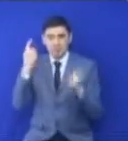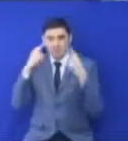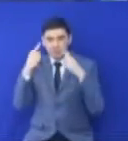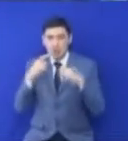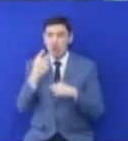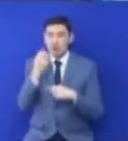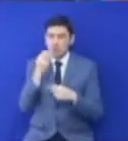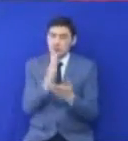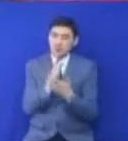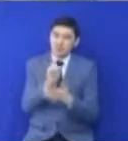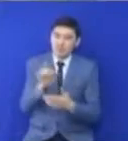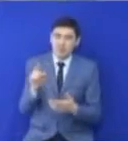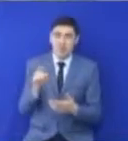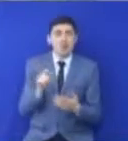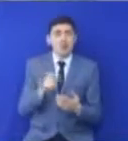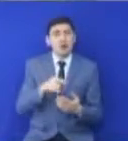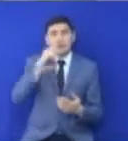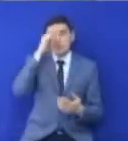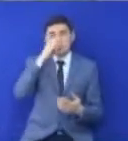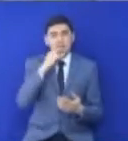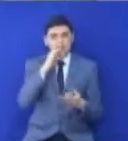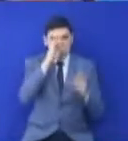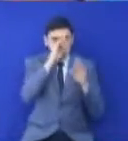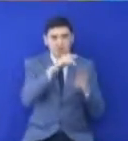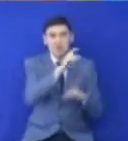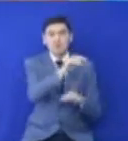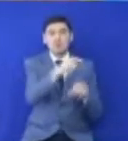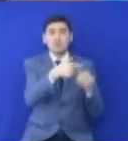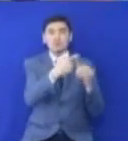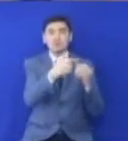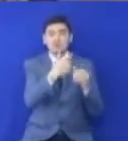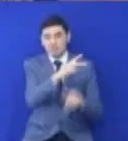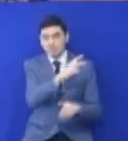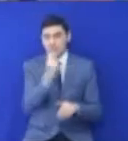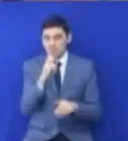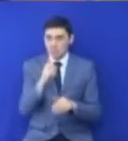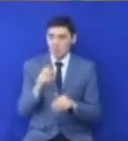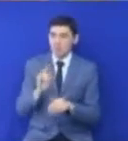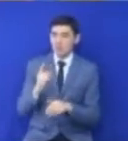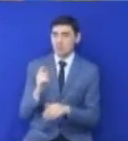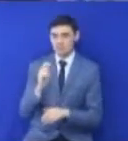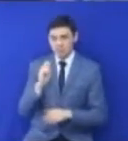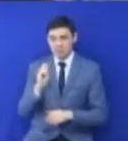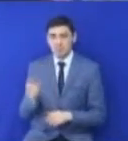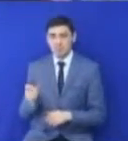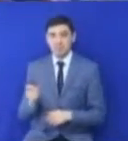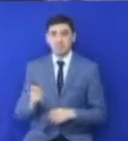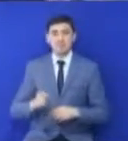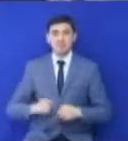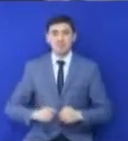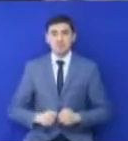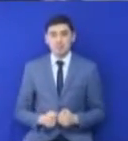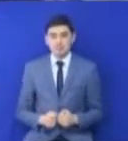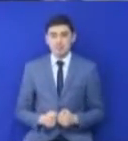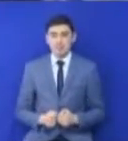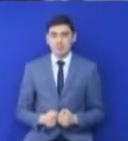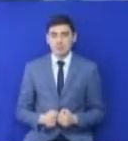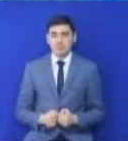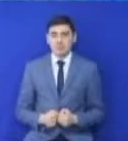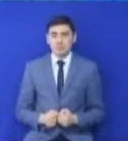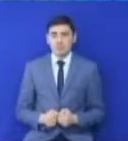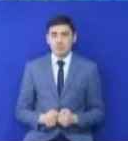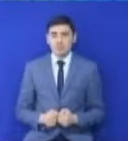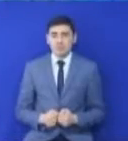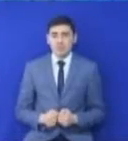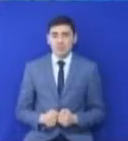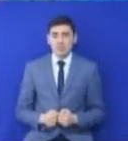тіпті ежелгі есімдерді де қояды. Тілге орамды әдемі ат қою қоғамда белең алып келеді деді ұйымдастырушылар.